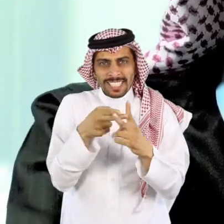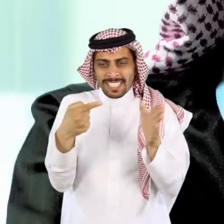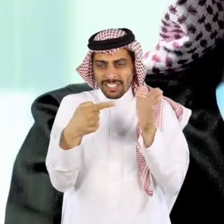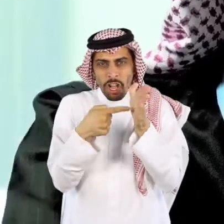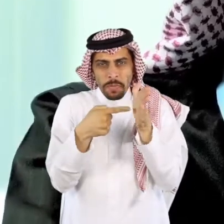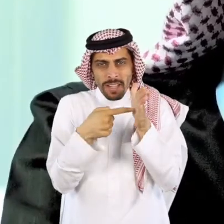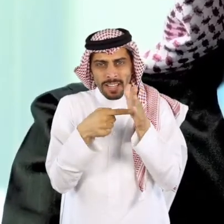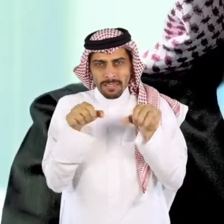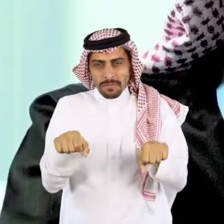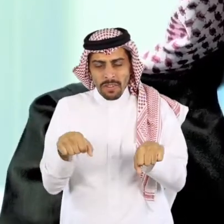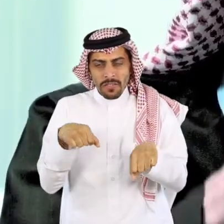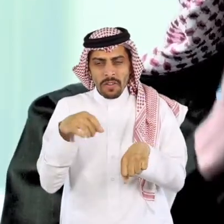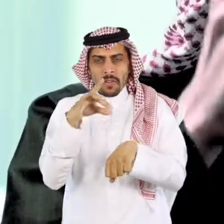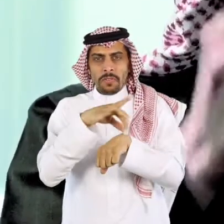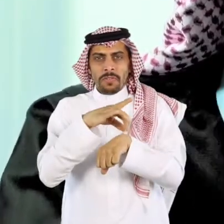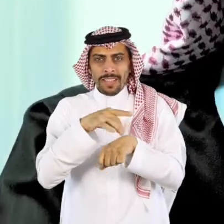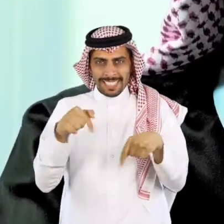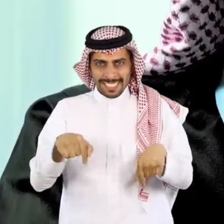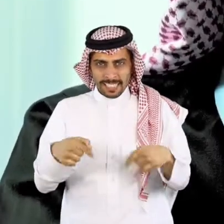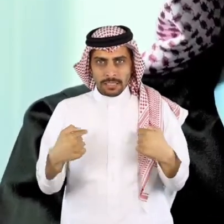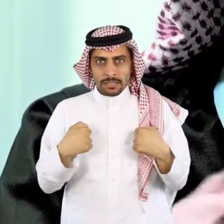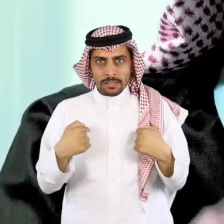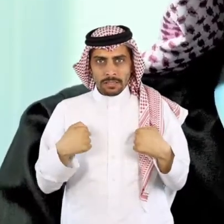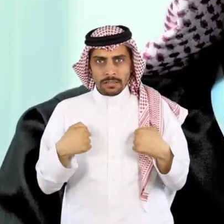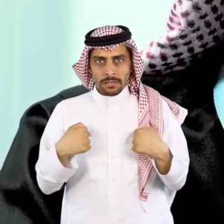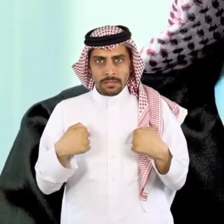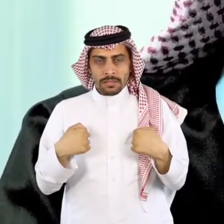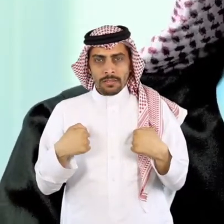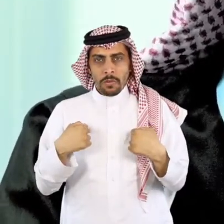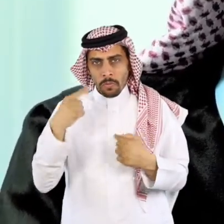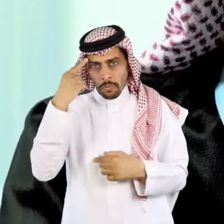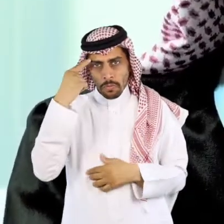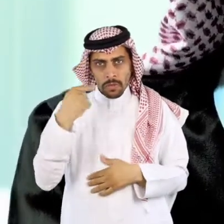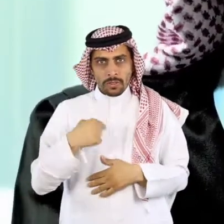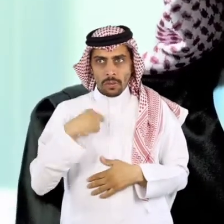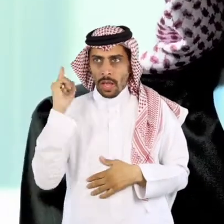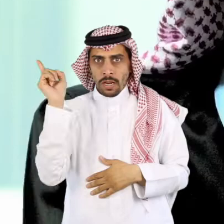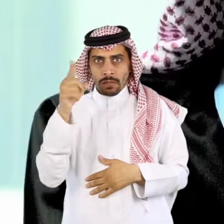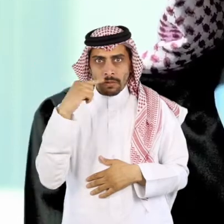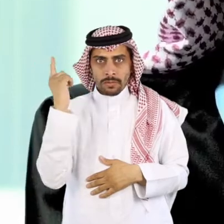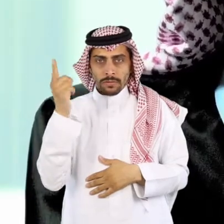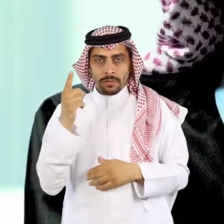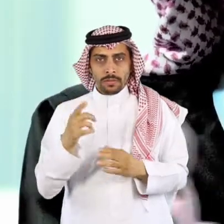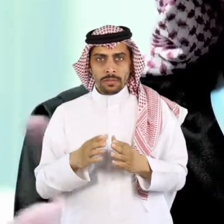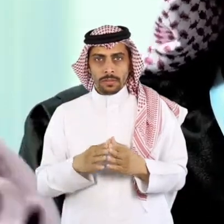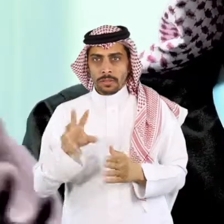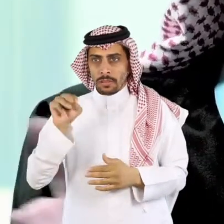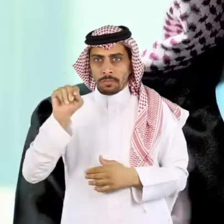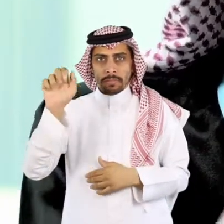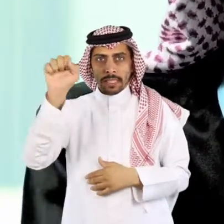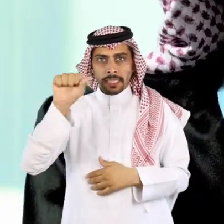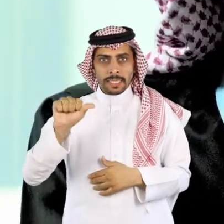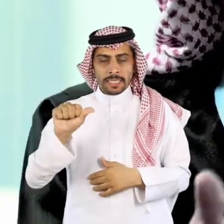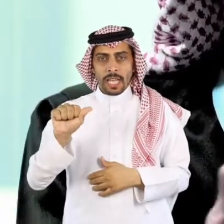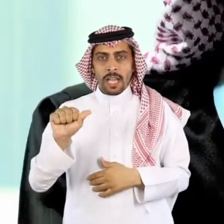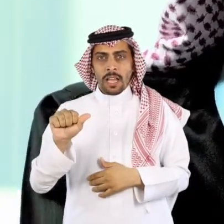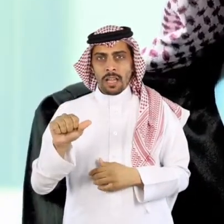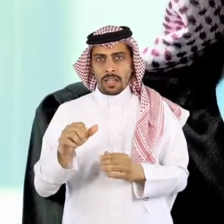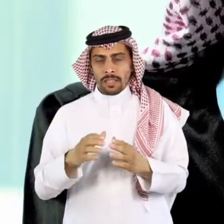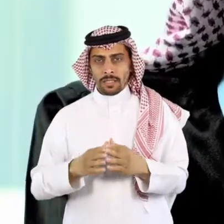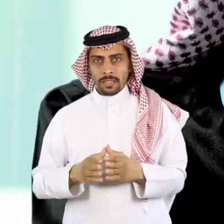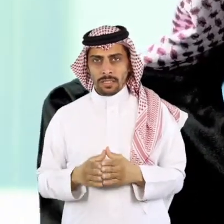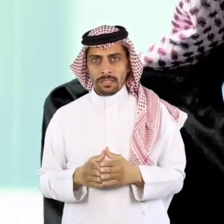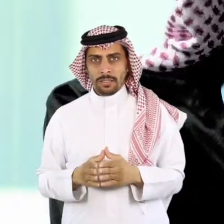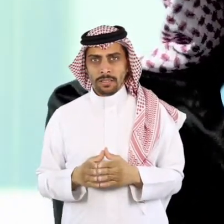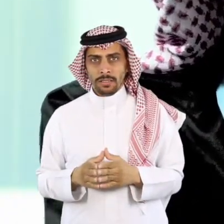الترم الأول، السمستر الأول جاني المرض اللي فيني الآن اللي هو المتعارف دوليا بالMS